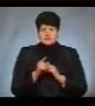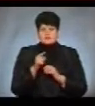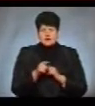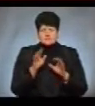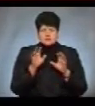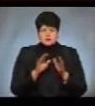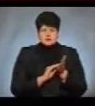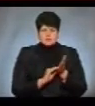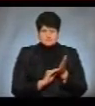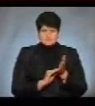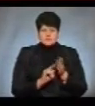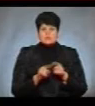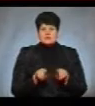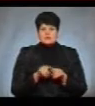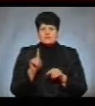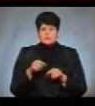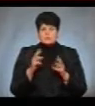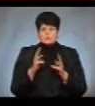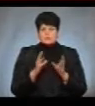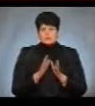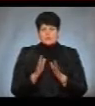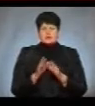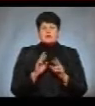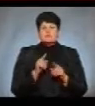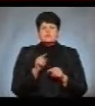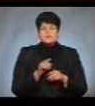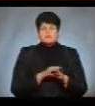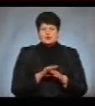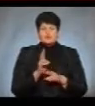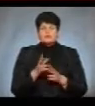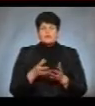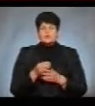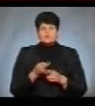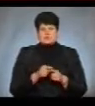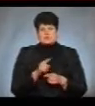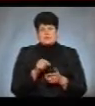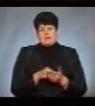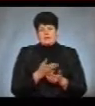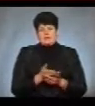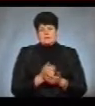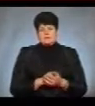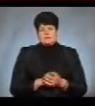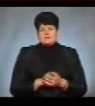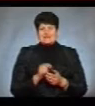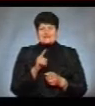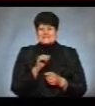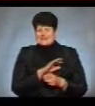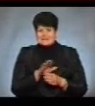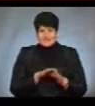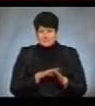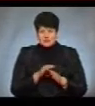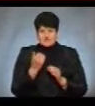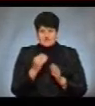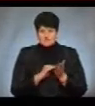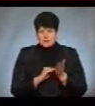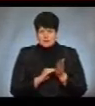Статутом передбачено також вимоги пожежної безпеки, як вони виконуються і хто фінансує ці питання. Тобто за невиконання вашого припису